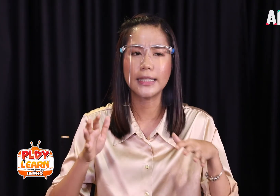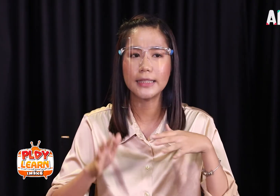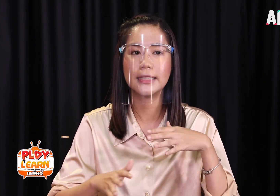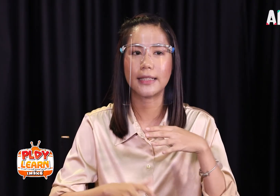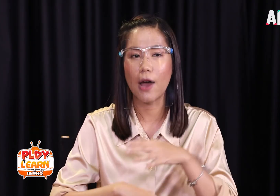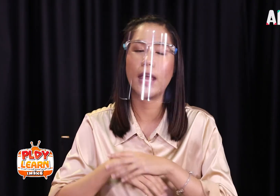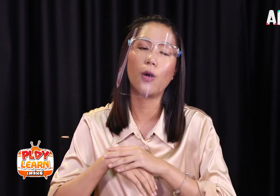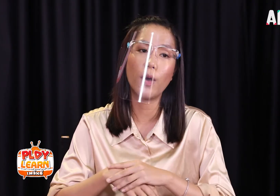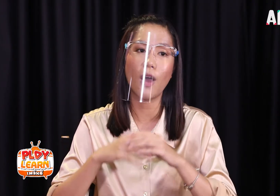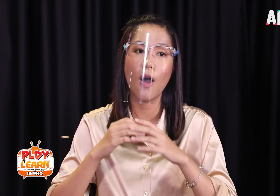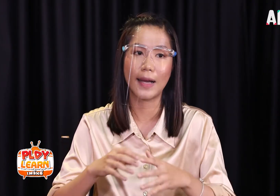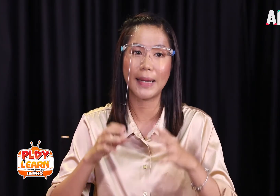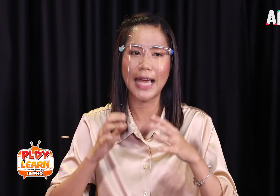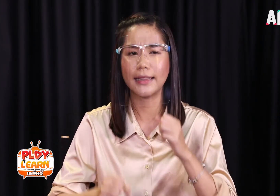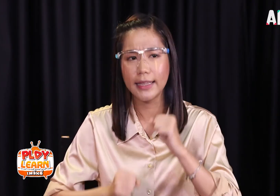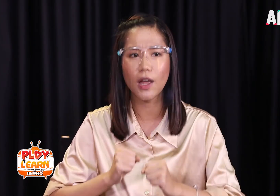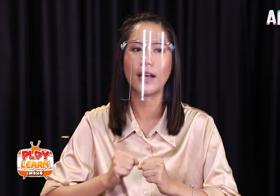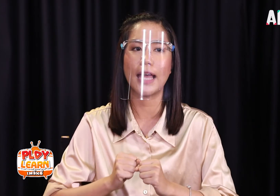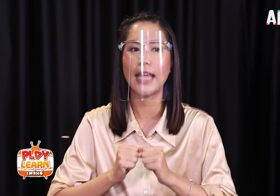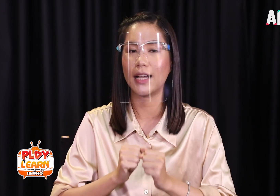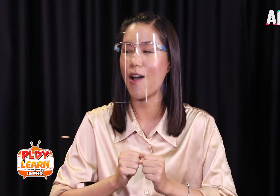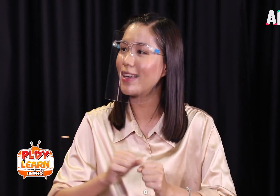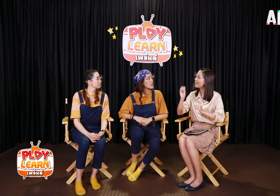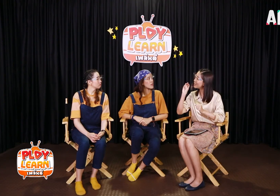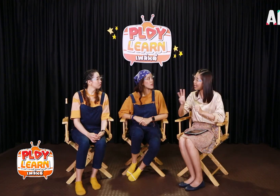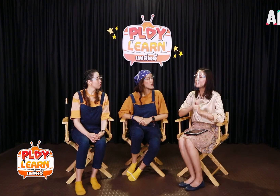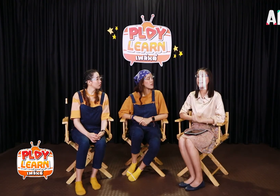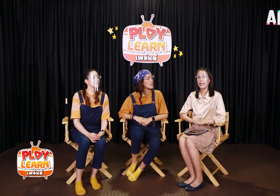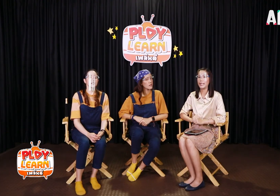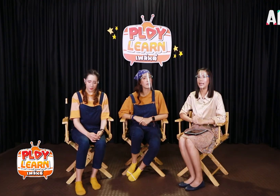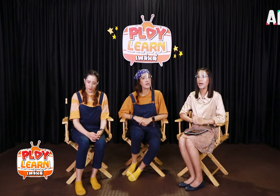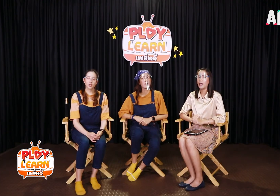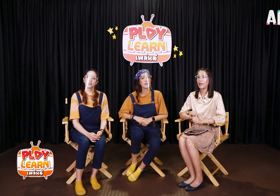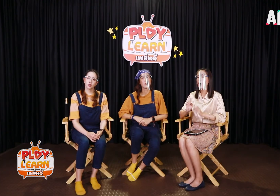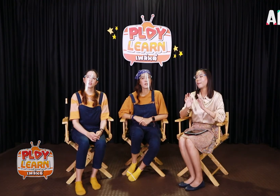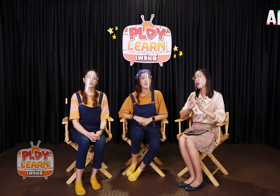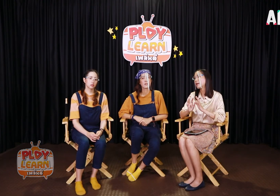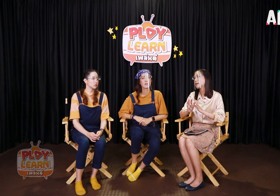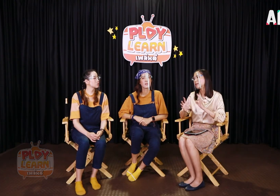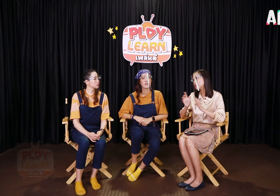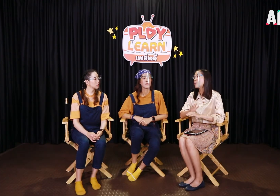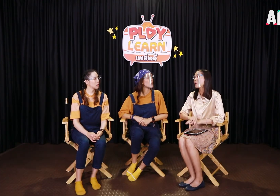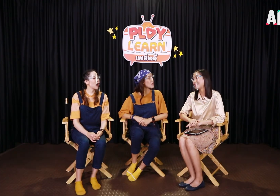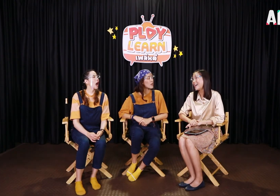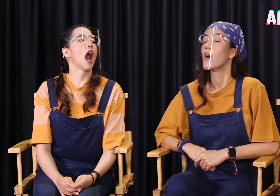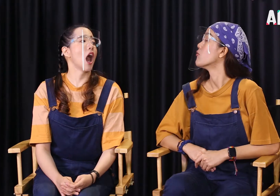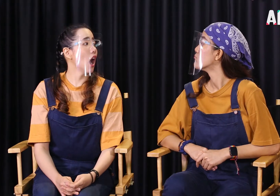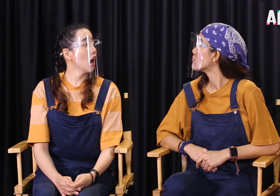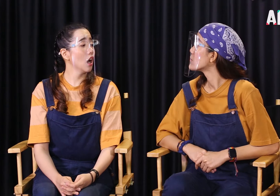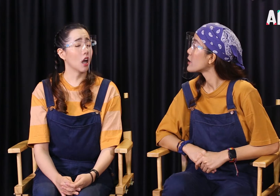อก็คือเราเนี่ยควรออกกำลังกายติดต่อกันอย่างน้อย30นาทีแล้วก็ไม่ควรเกิน1ชั่วโมงนะ